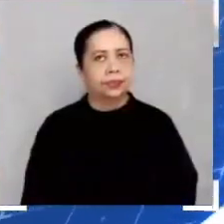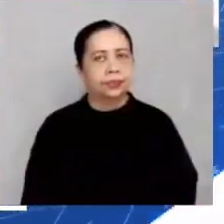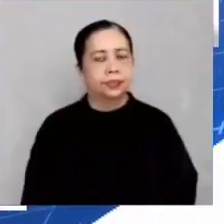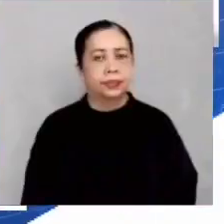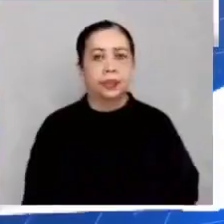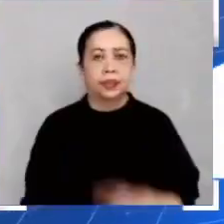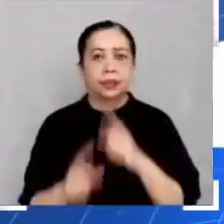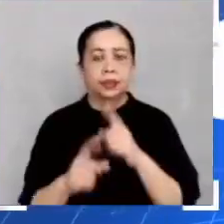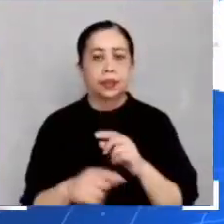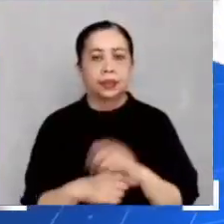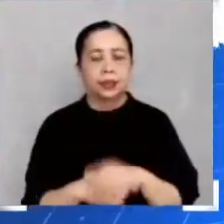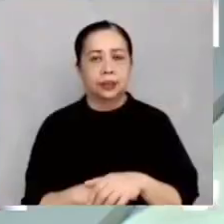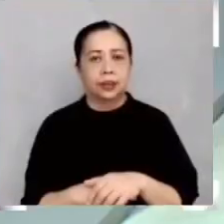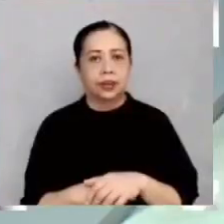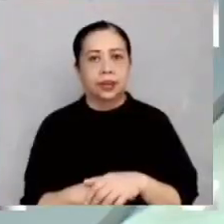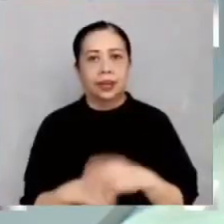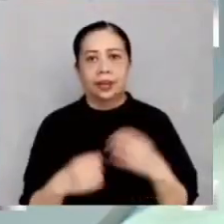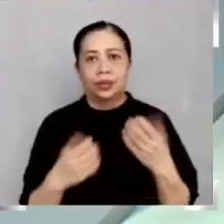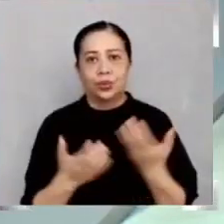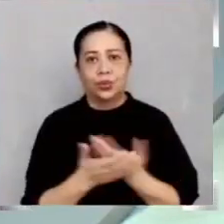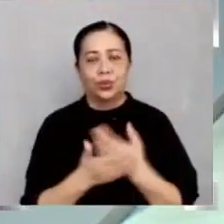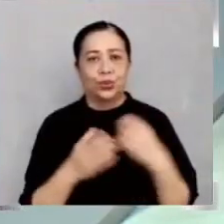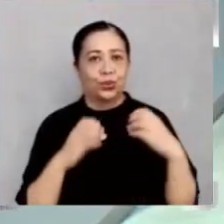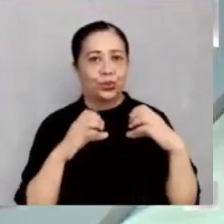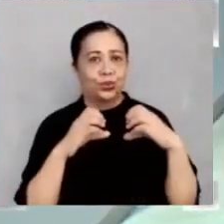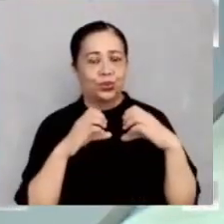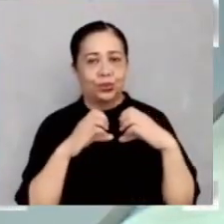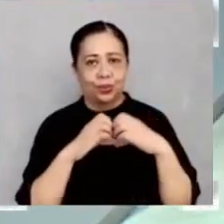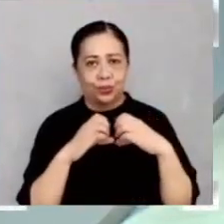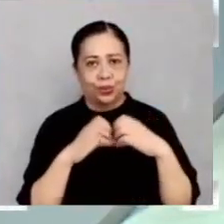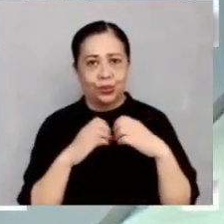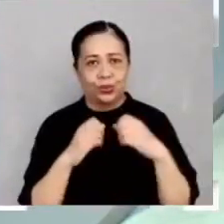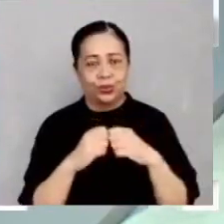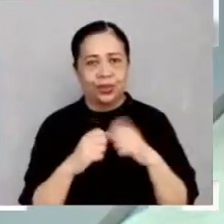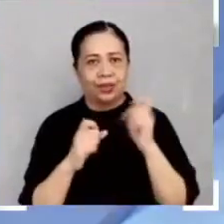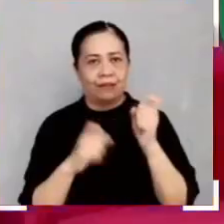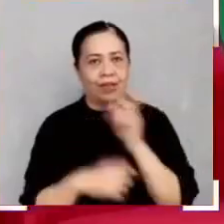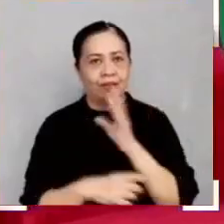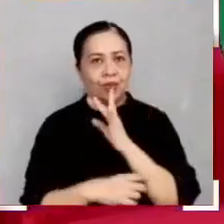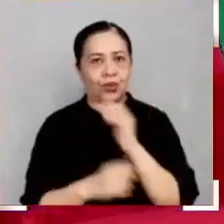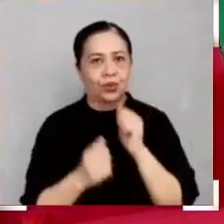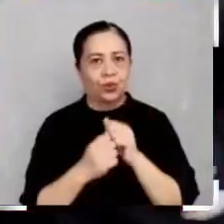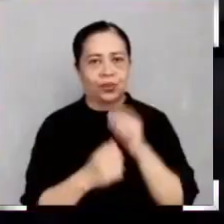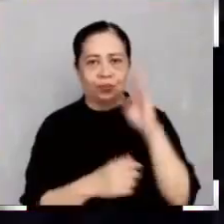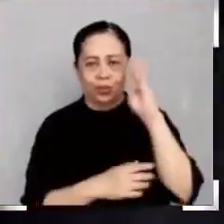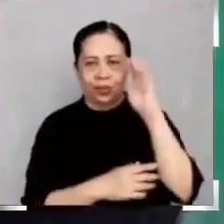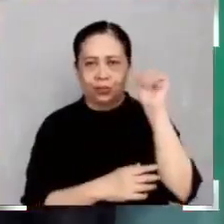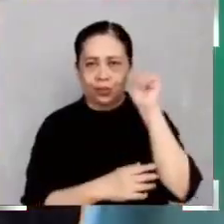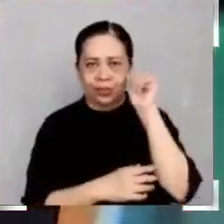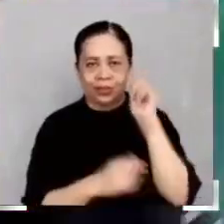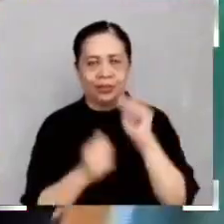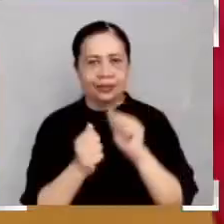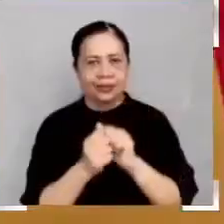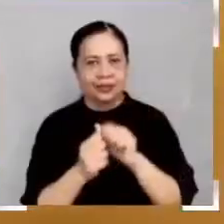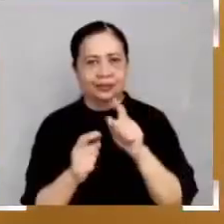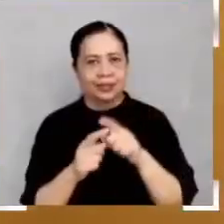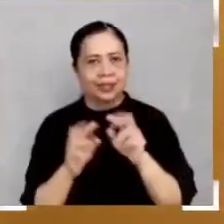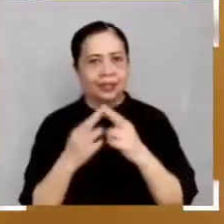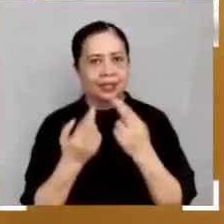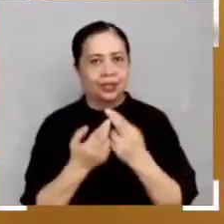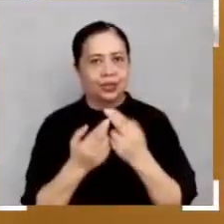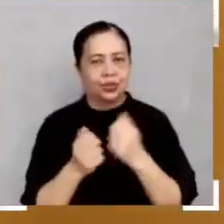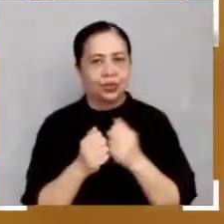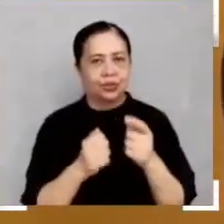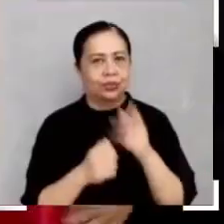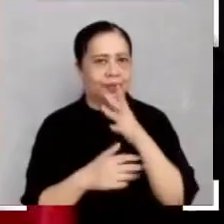newest kapuso na si Mateo Guidicelli ang ilang issue sa Fast Talk with Boy Abunda. Kabilang na ang relasyon niya sa mga